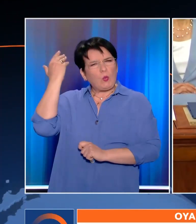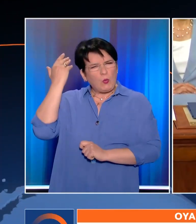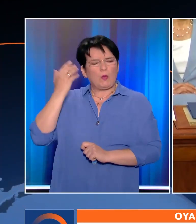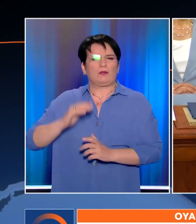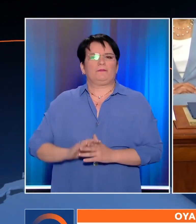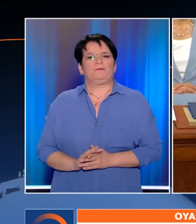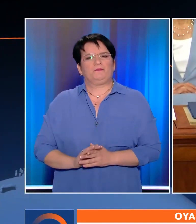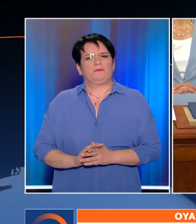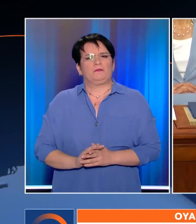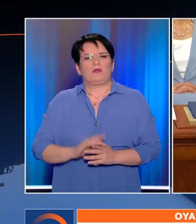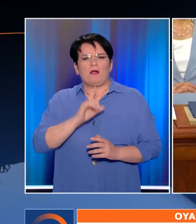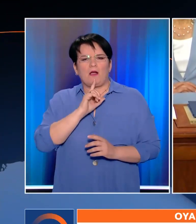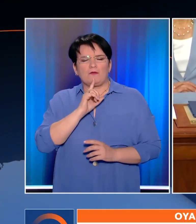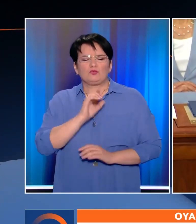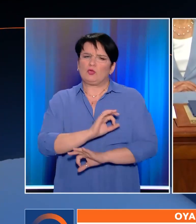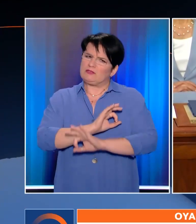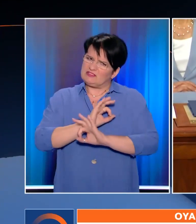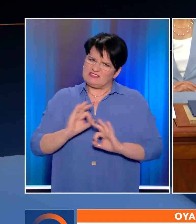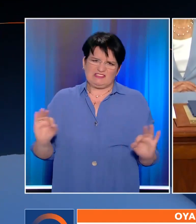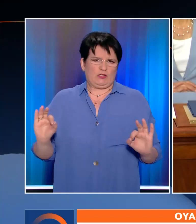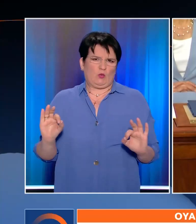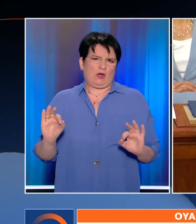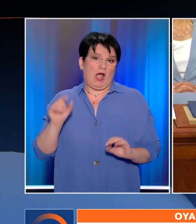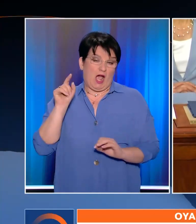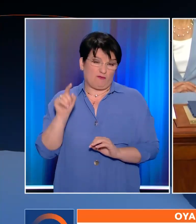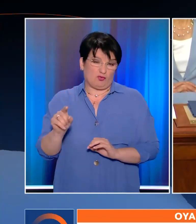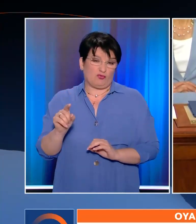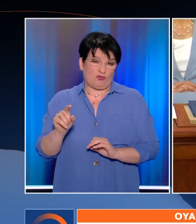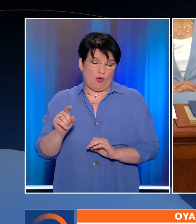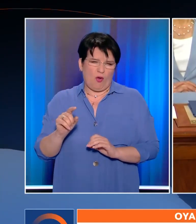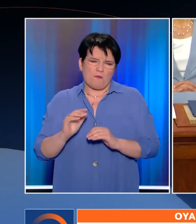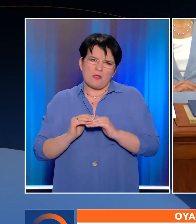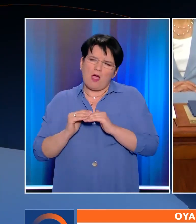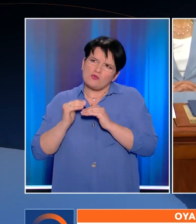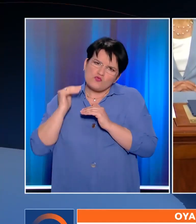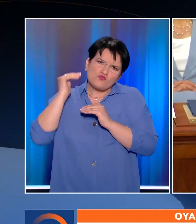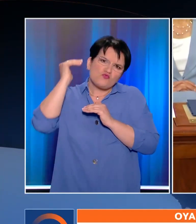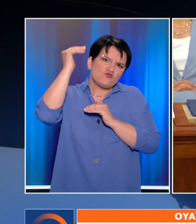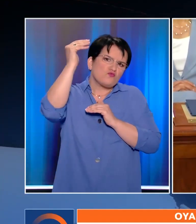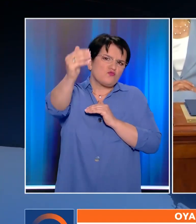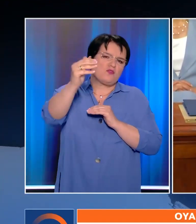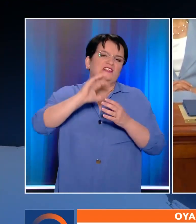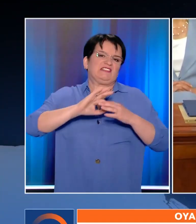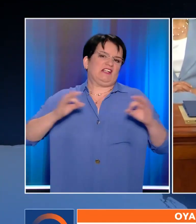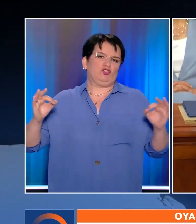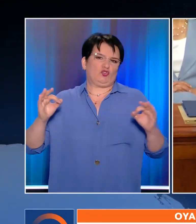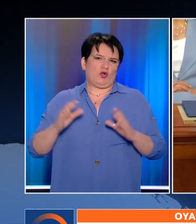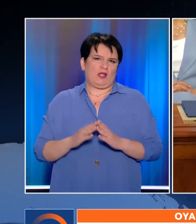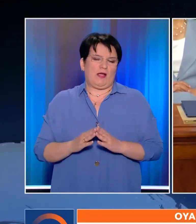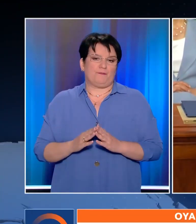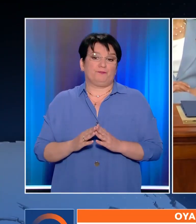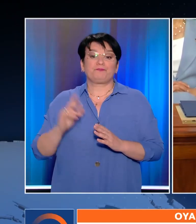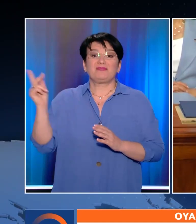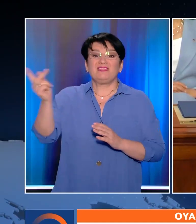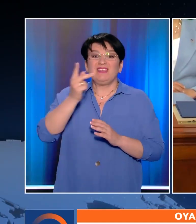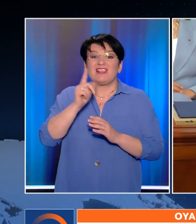πραγμάτων, που παραμένω πεπισμένος ότι ήταν ίσως το μεγαλύτερο άλμα πολιτισμικό στην ανθρώπινη ιστορία. Καμία άλλη